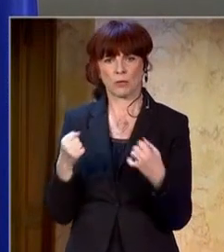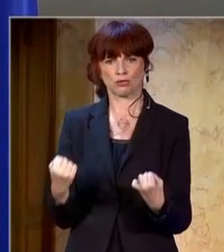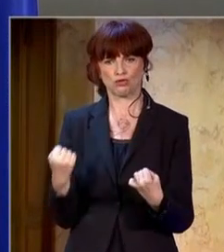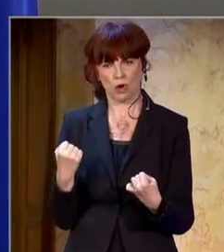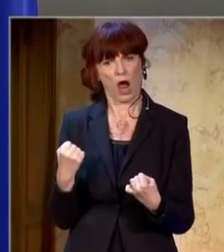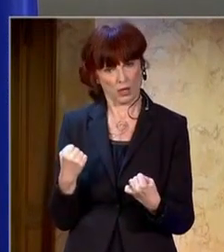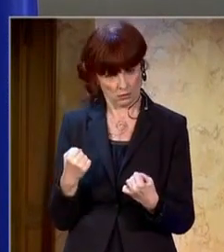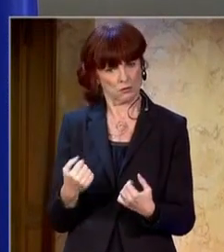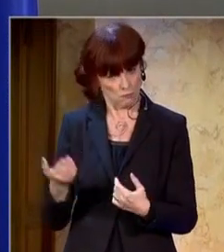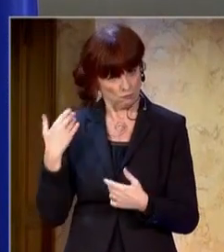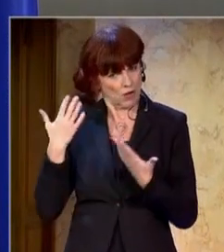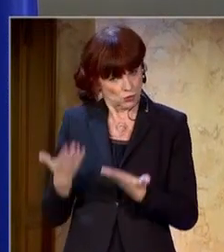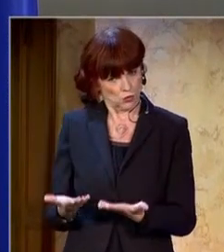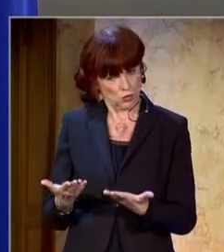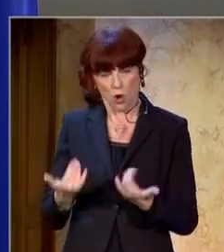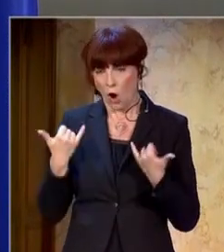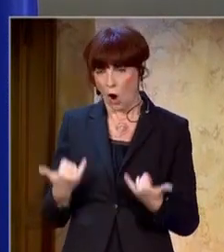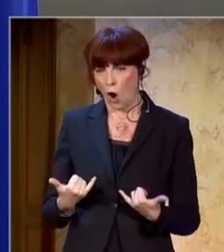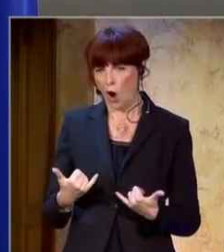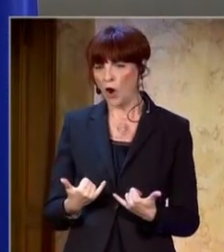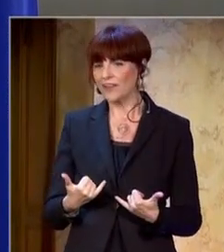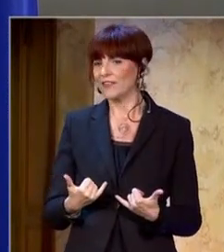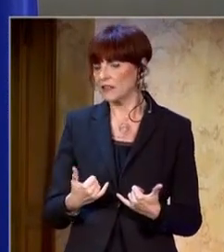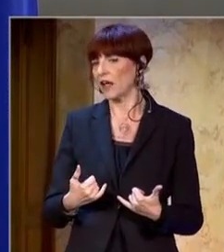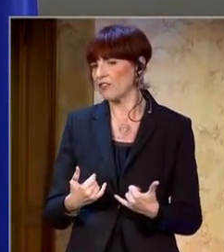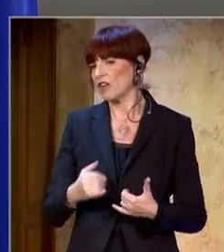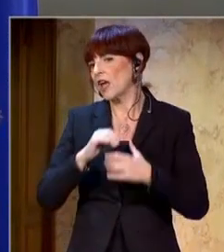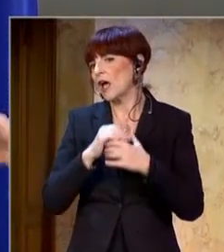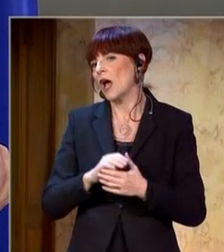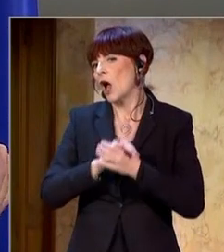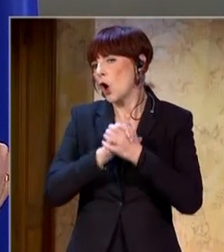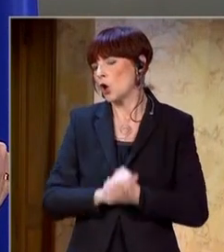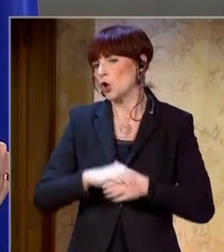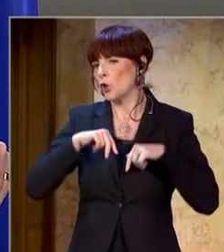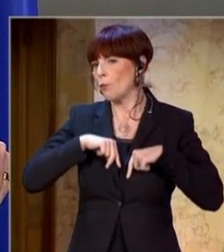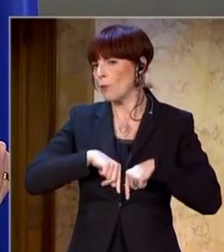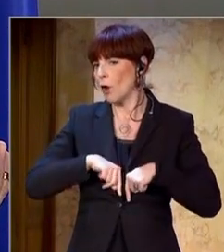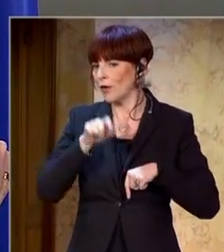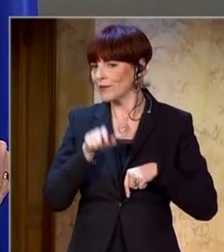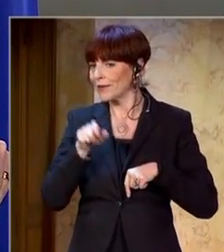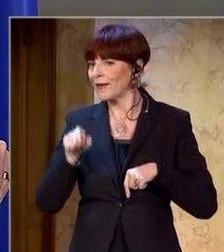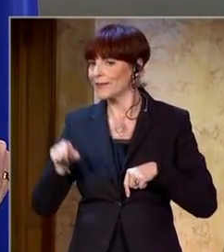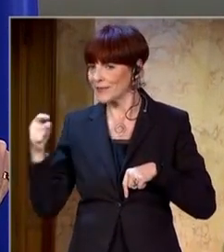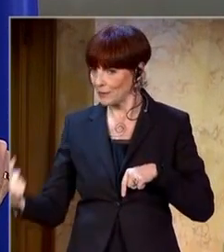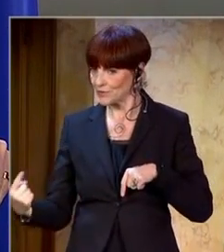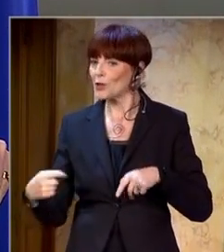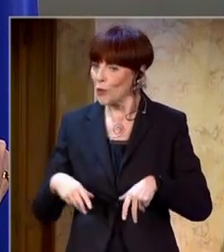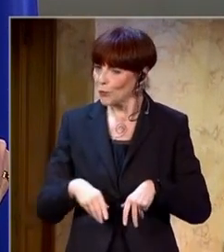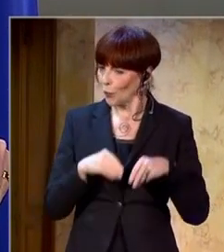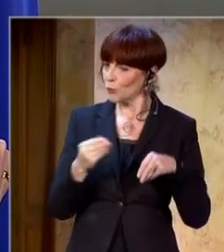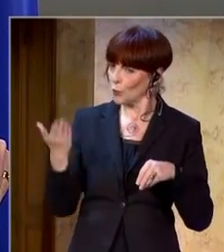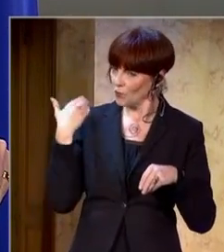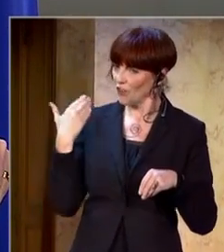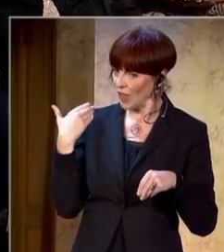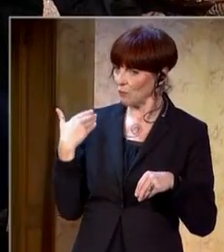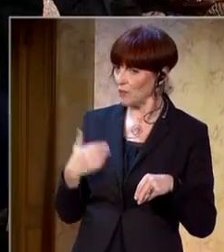gutes Zeichen, dass wir hier als Clubobleute heute sprechen, da die Gründung vom Parlament aus entstanden ist. Ich möchte aber durchaus